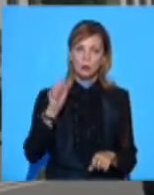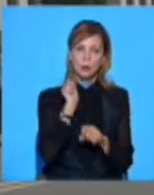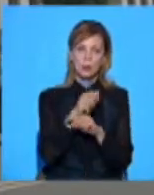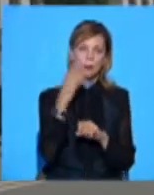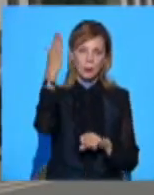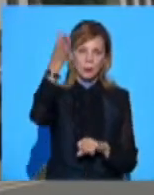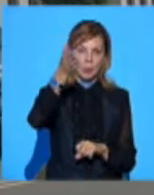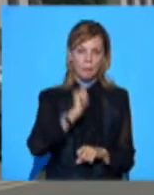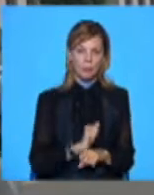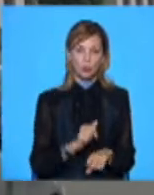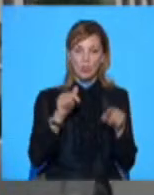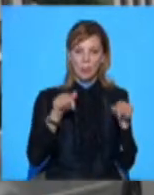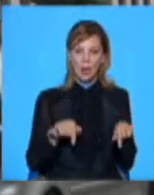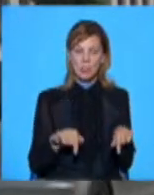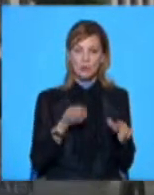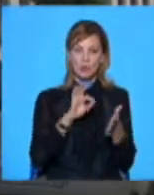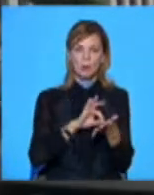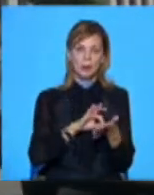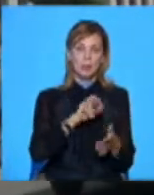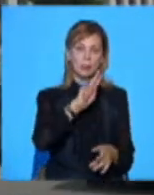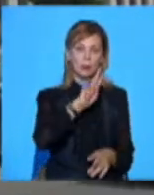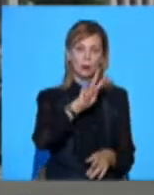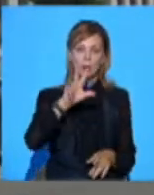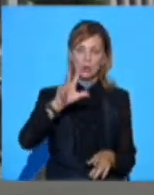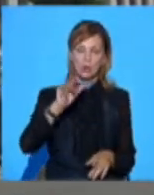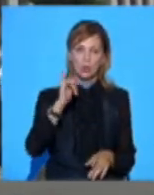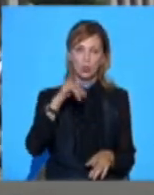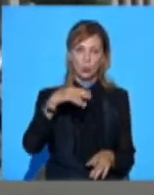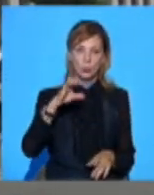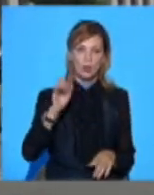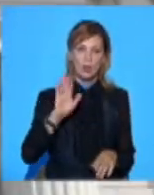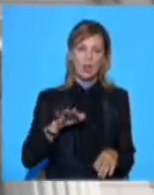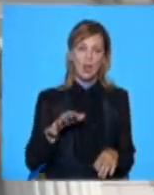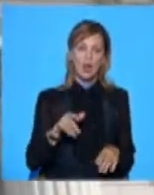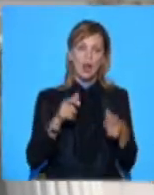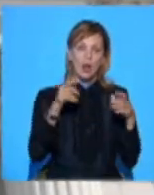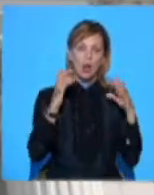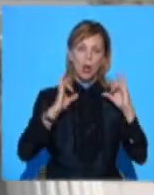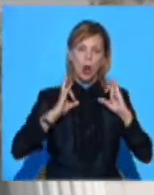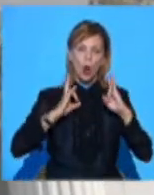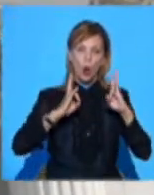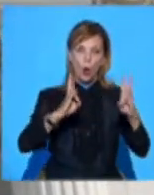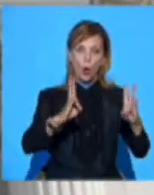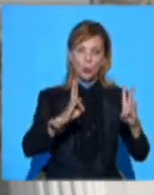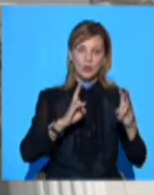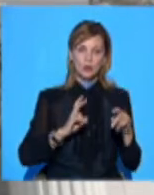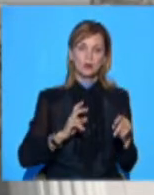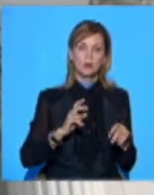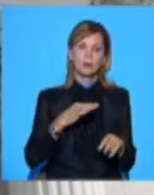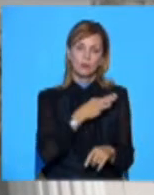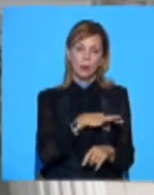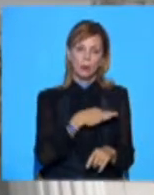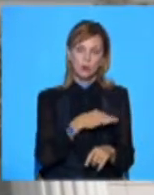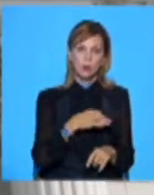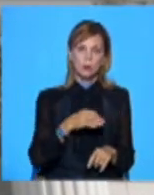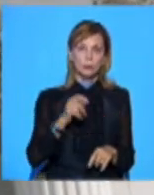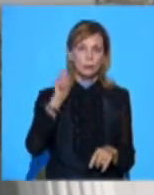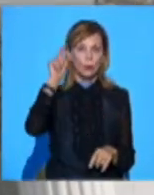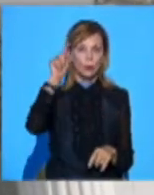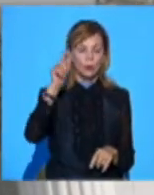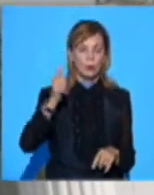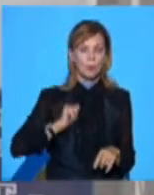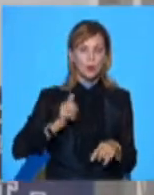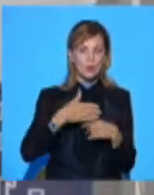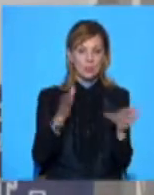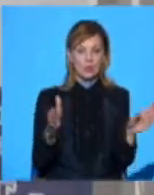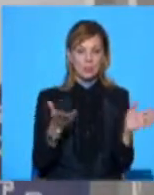săptămâna viitoare. Astfel, pe 2 și 3 iunie, în holul central al universității vor avea loc zilele porților deschise, în care copii,